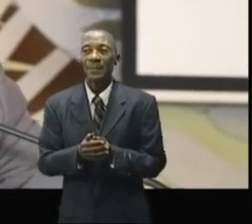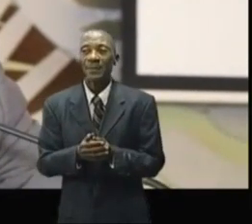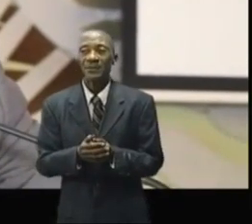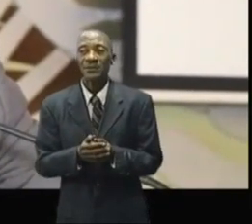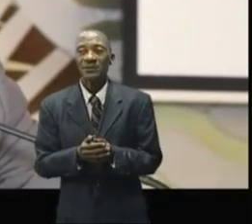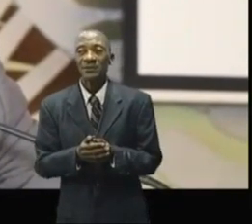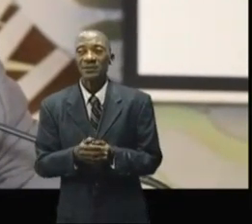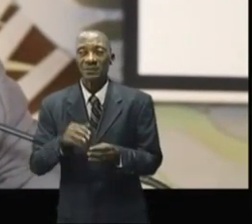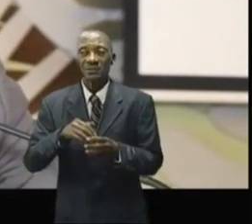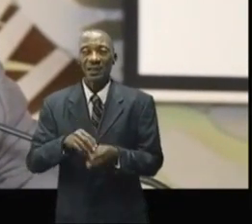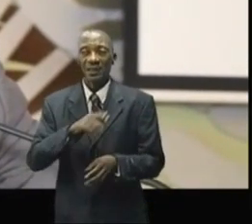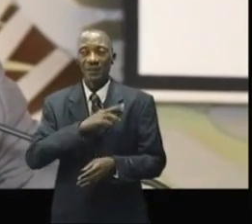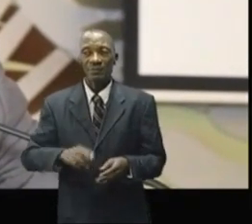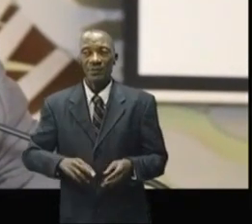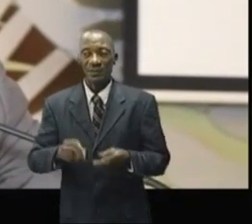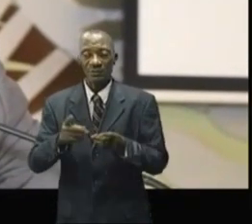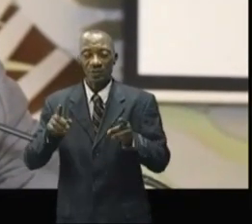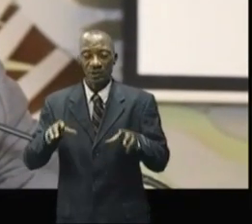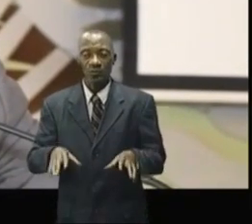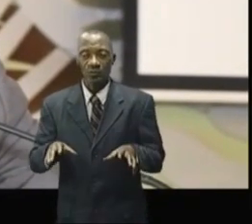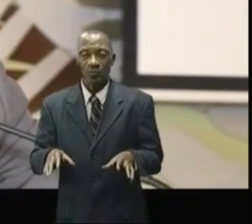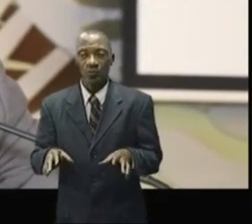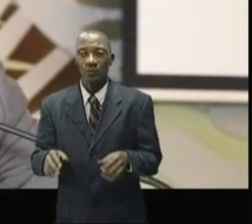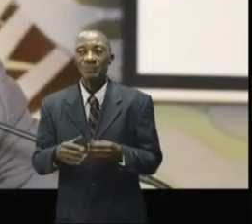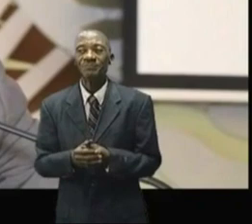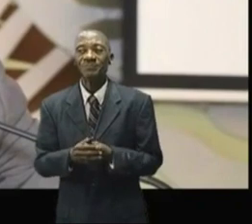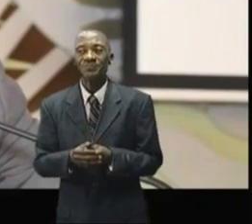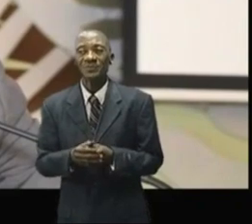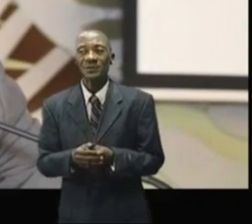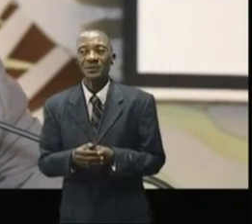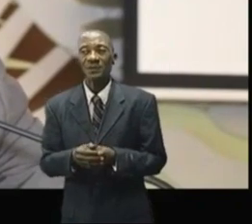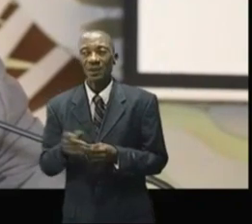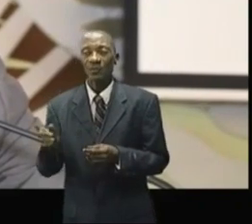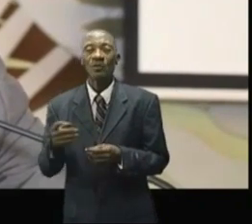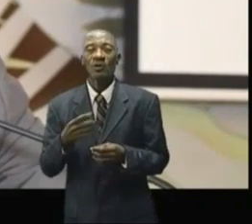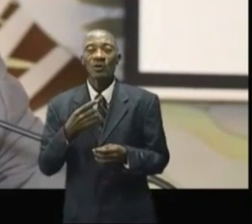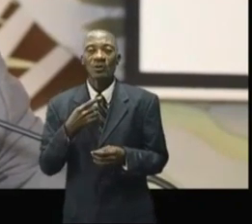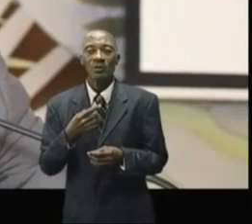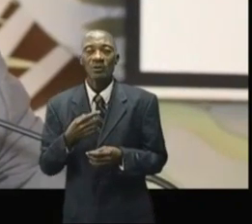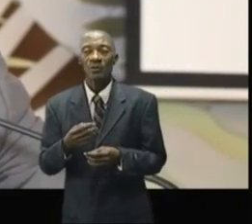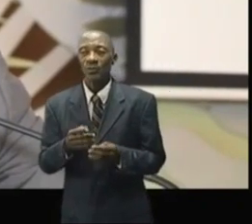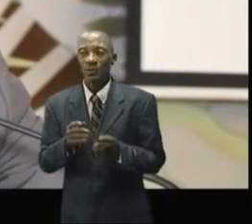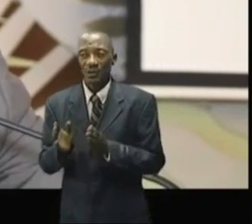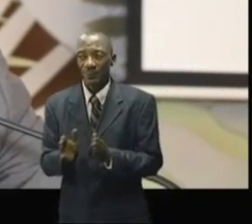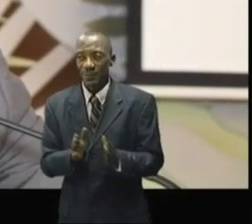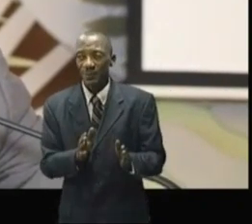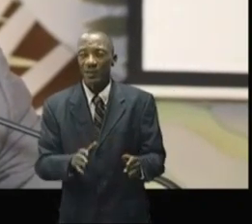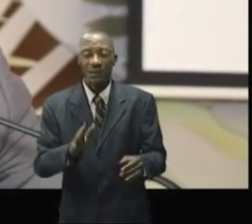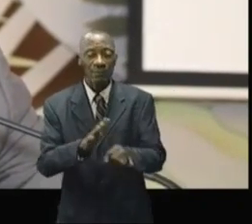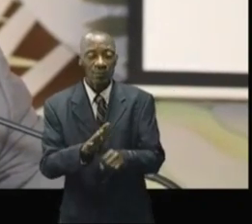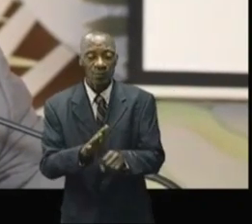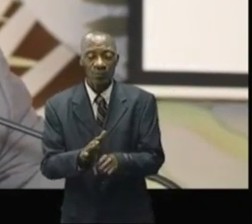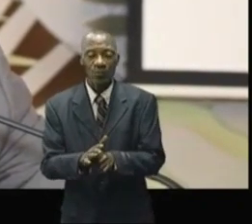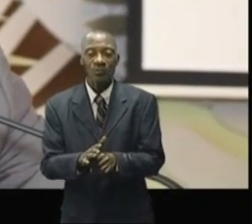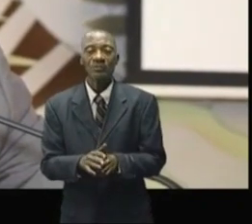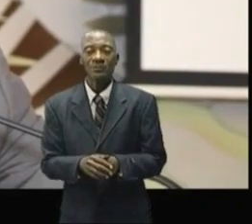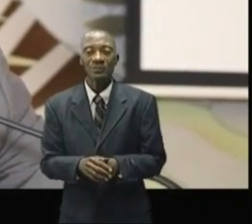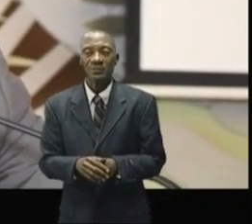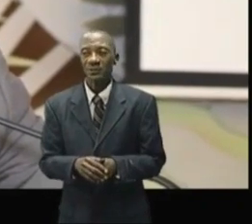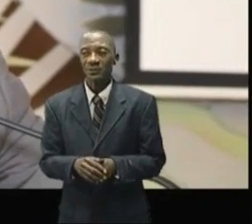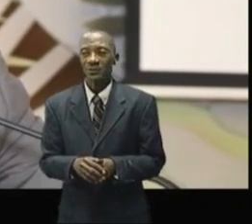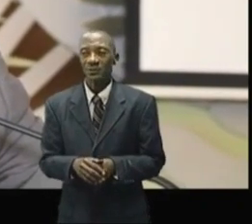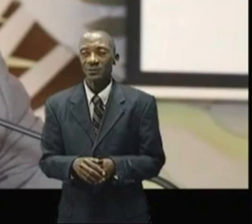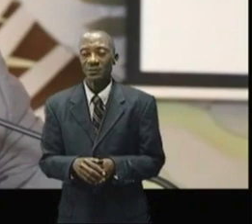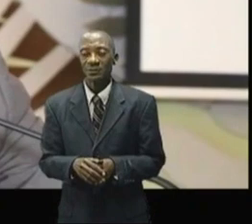majeurs. À titre d'exemple, il était initialement prévu de mettre sous aménagement communautaire 80